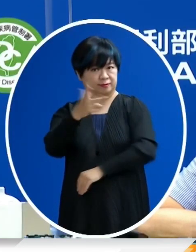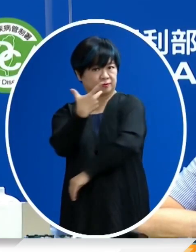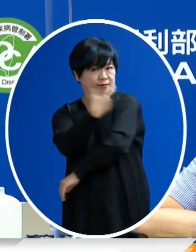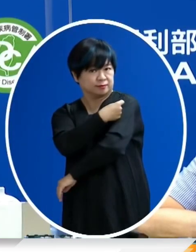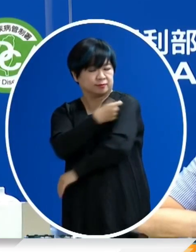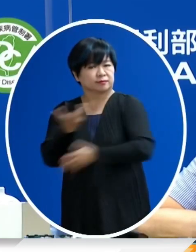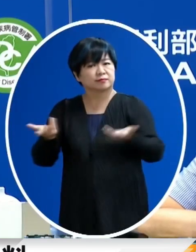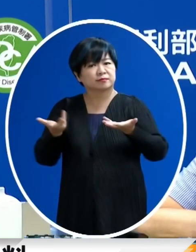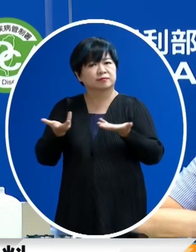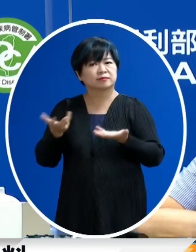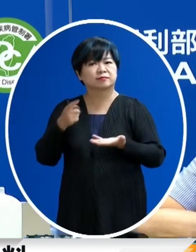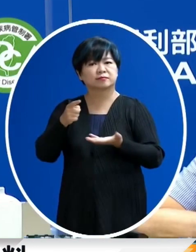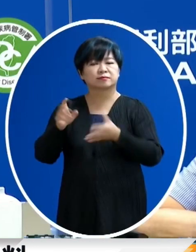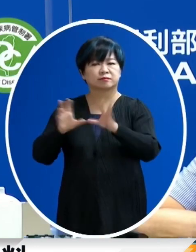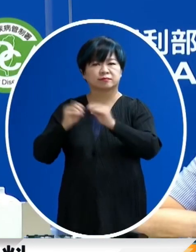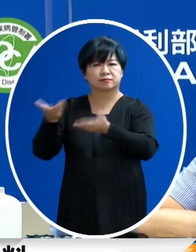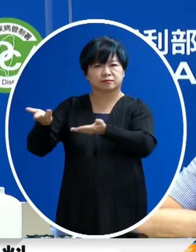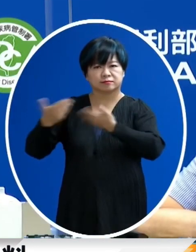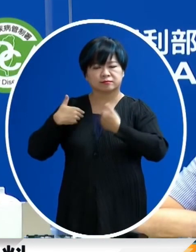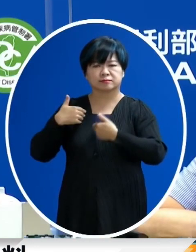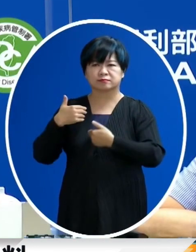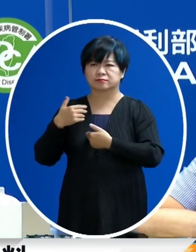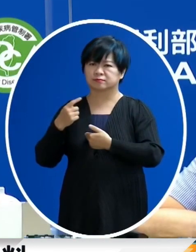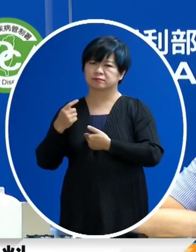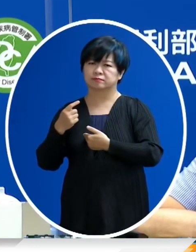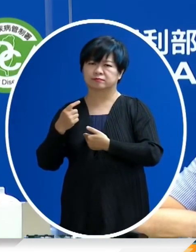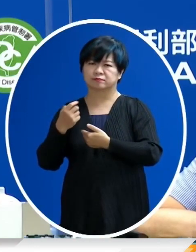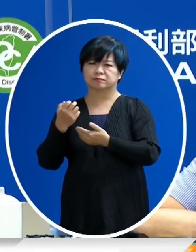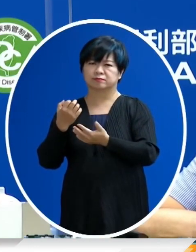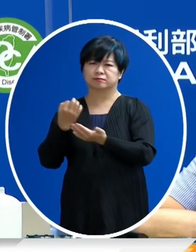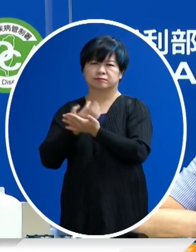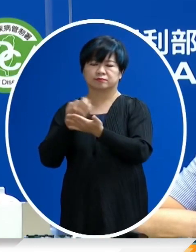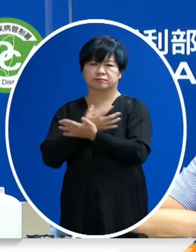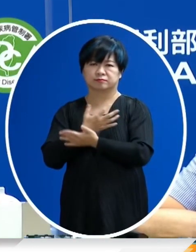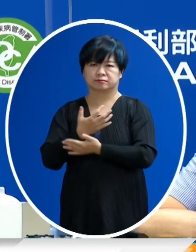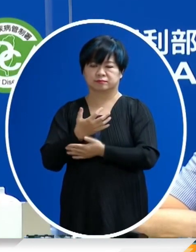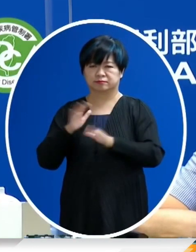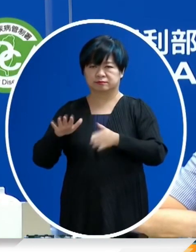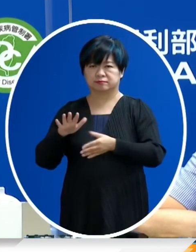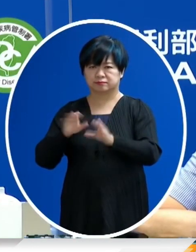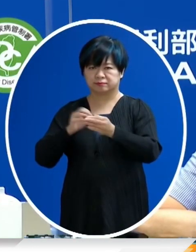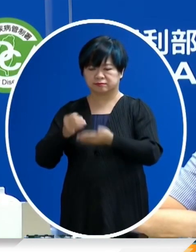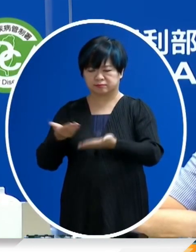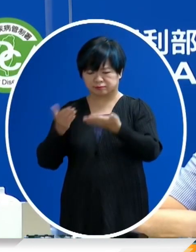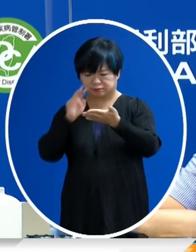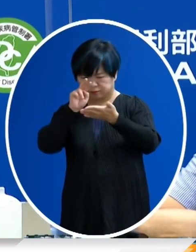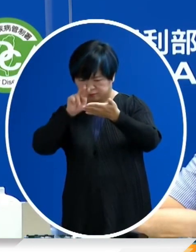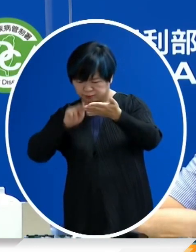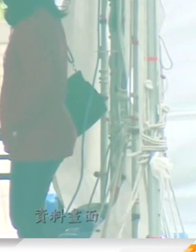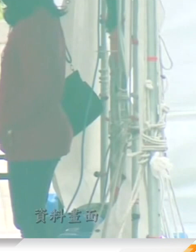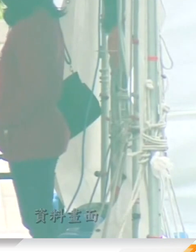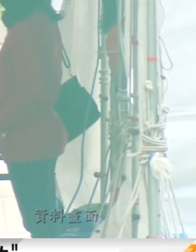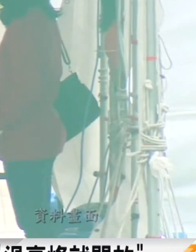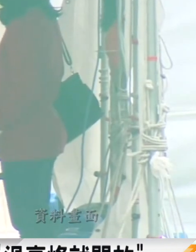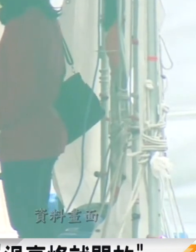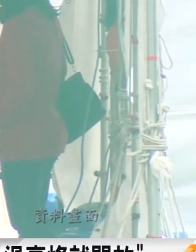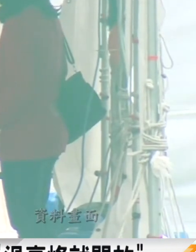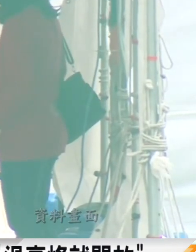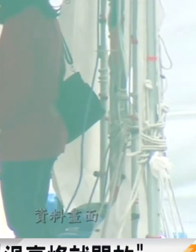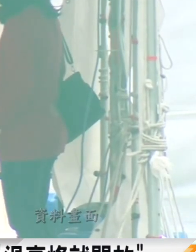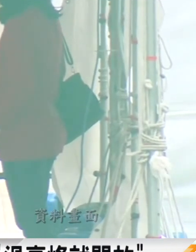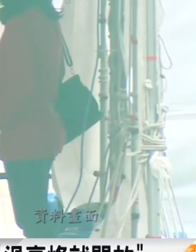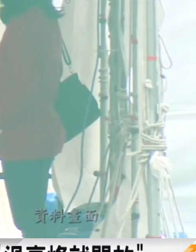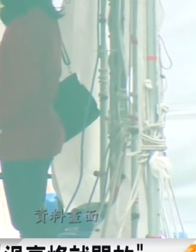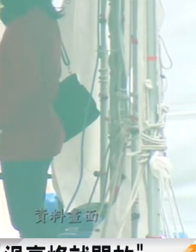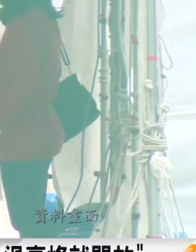那当然他给我们的资料其实是有限的资料，所以我们只能就着有限的资料它的内容去看。 虽然9月份本土疫